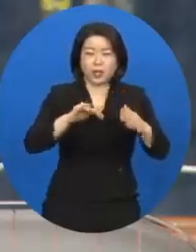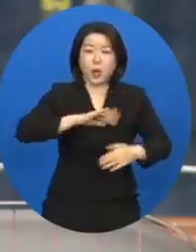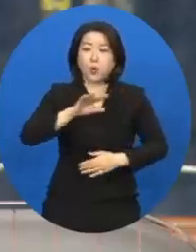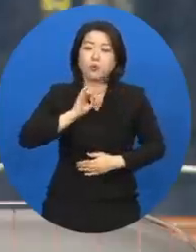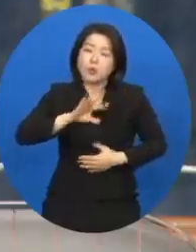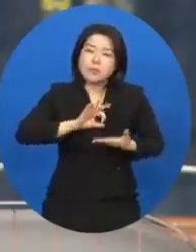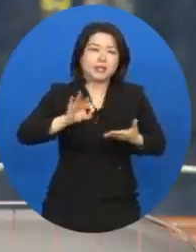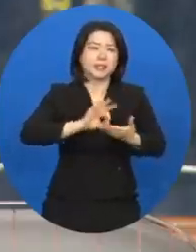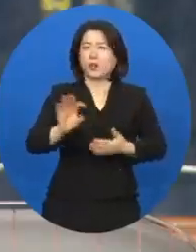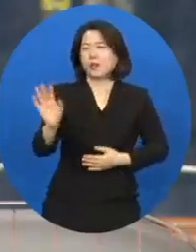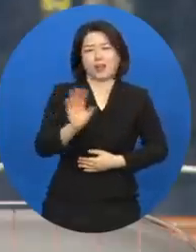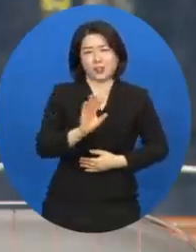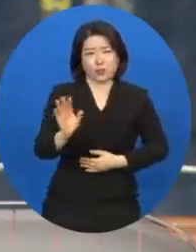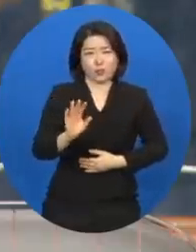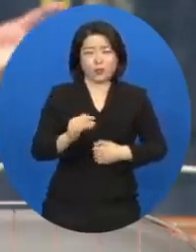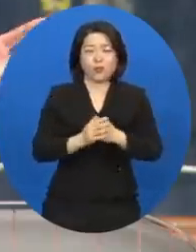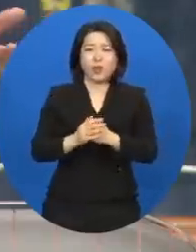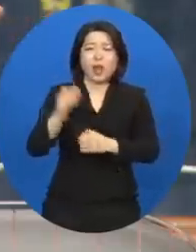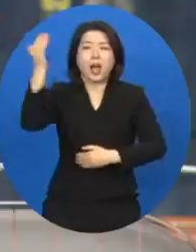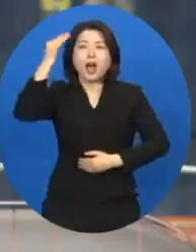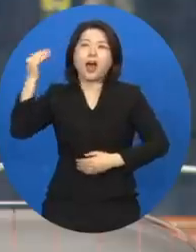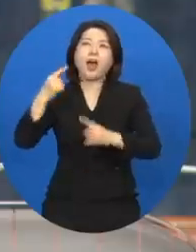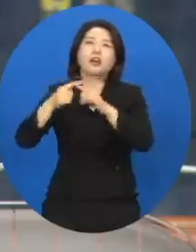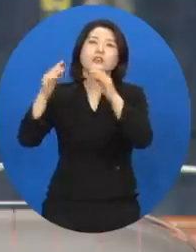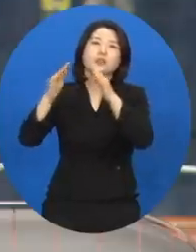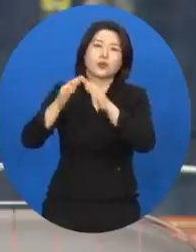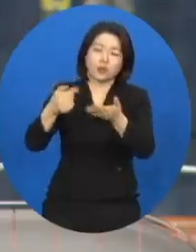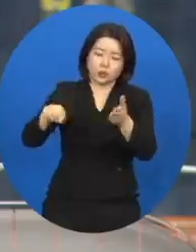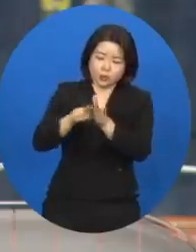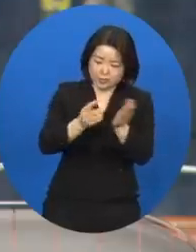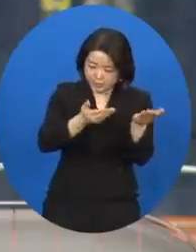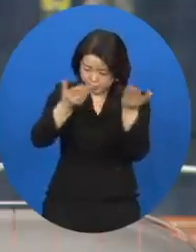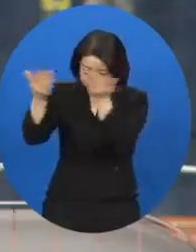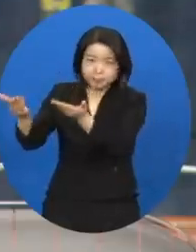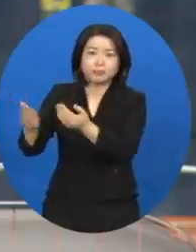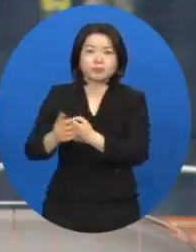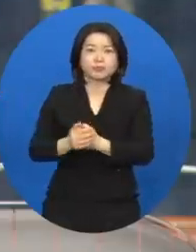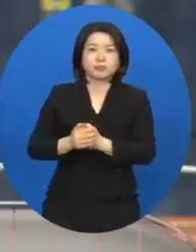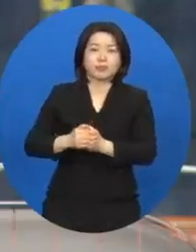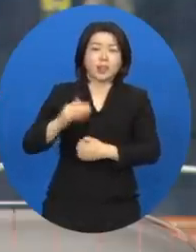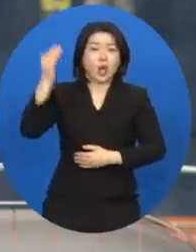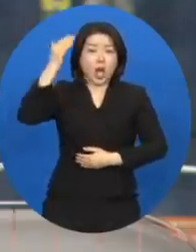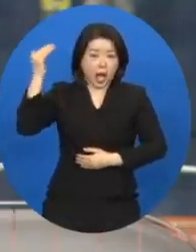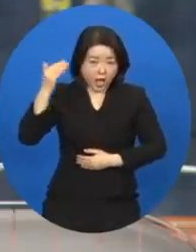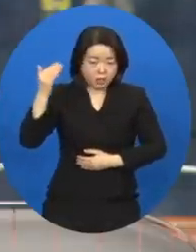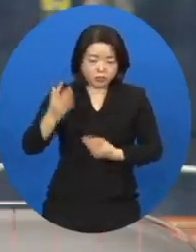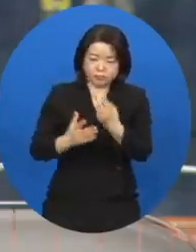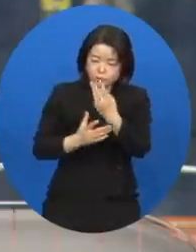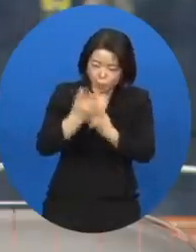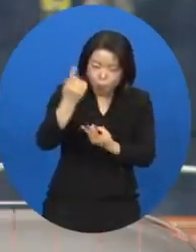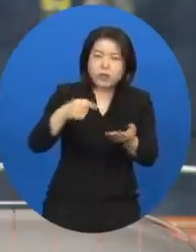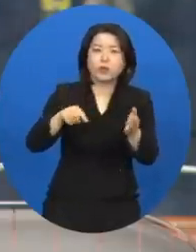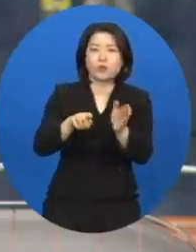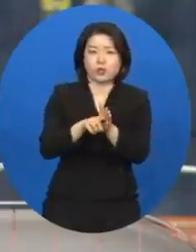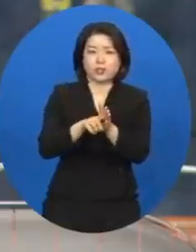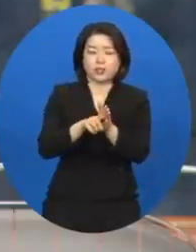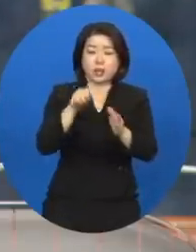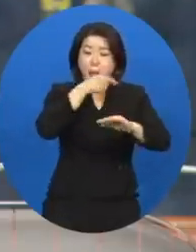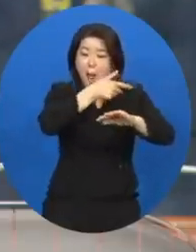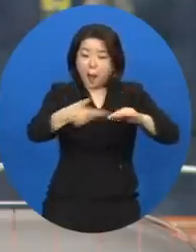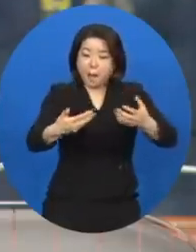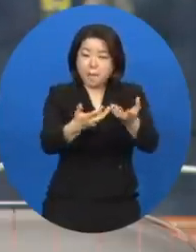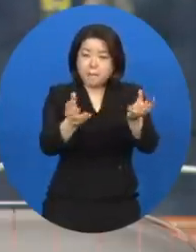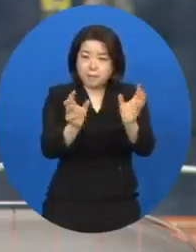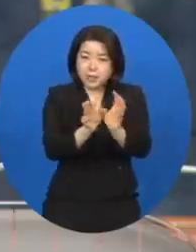쓰지 않고 한국 교회를 위해서 내어놓겠습니다. 우리나라 통일을 위해서, 민족의 통일을